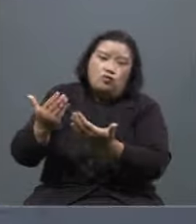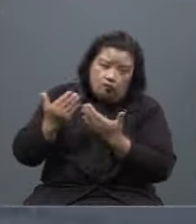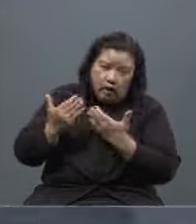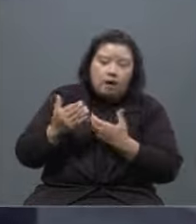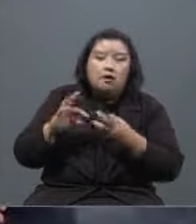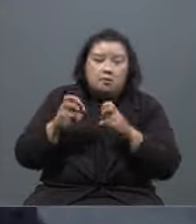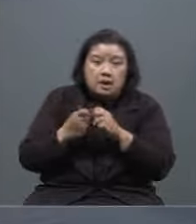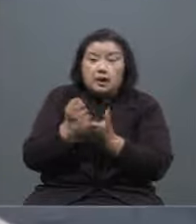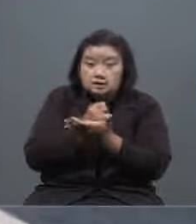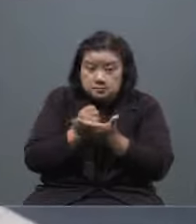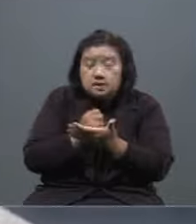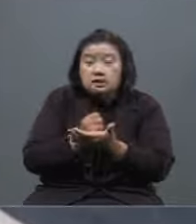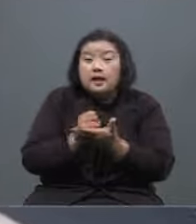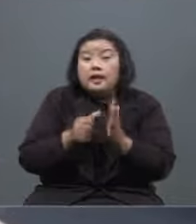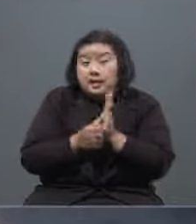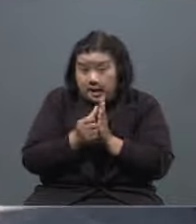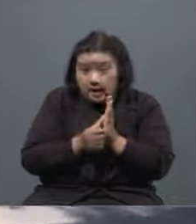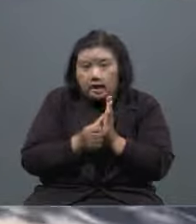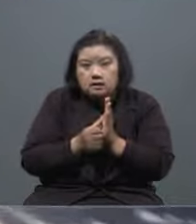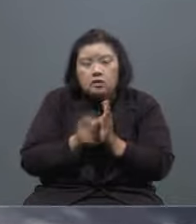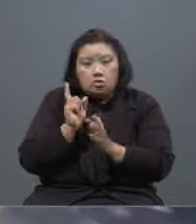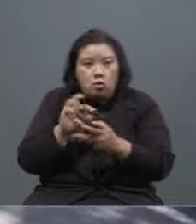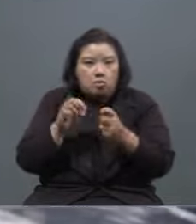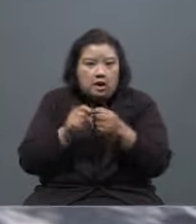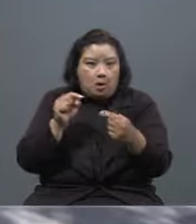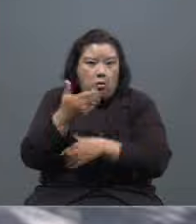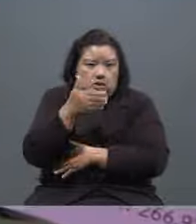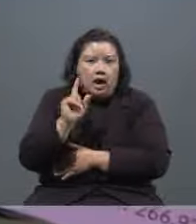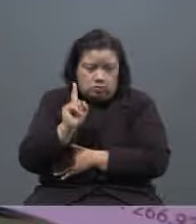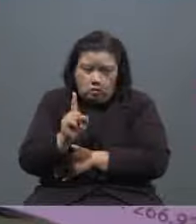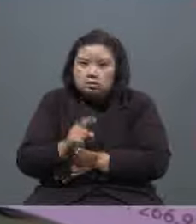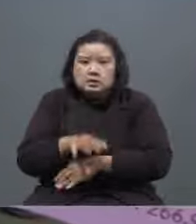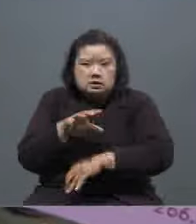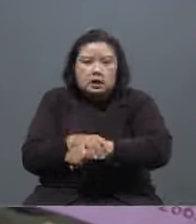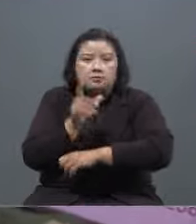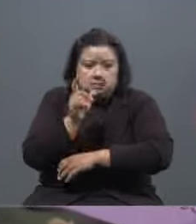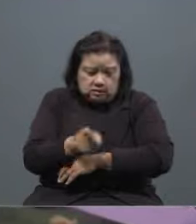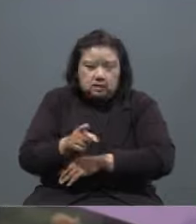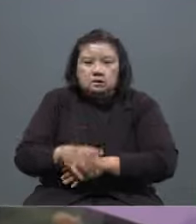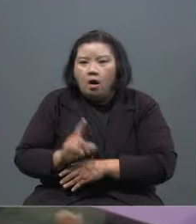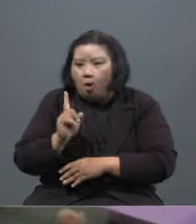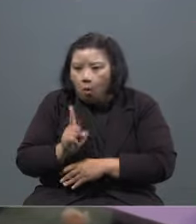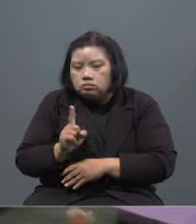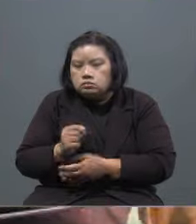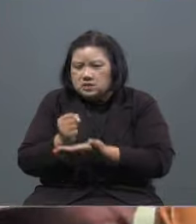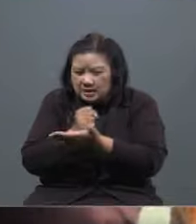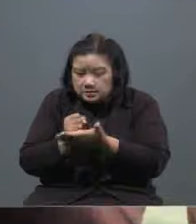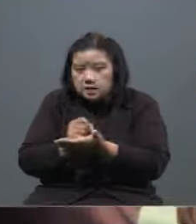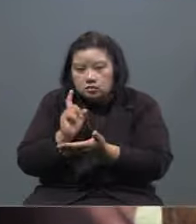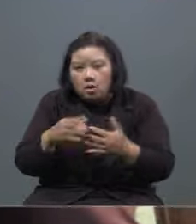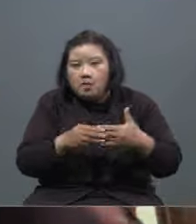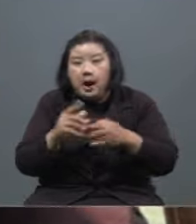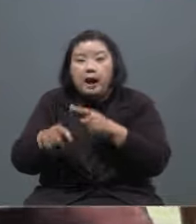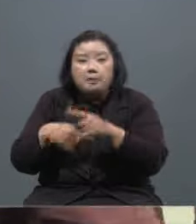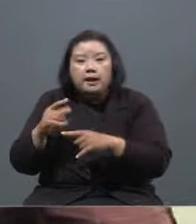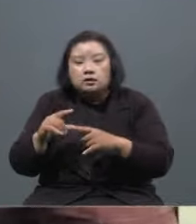ปัญหายาเสพติดที่รัฐบาลกำหนดเป็นวาระแห่งชาติที่ต้องทำอย่างจริงจังและเด็ดขาดลดจำนวนผู้เสพด้วยการบำบัดรักษา